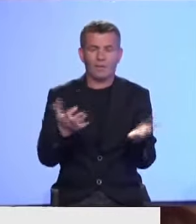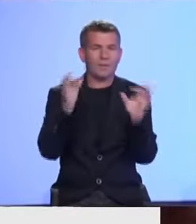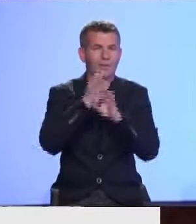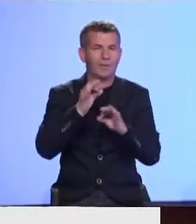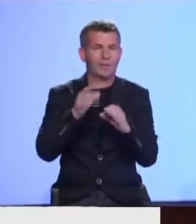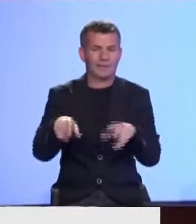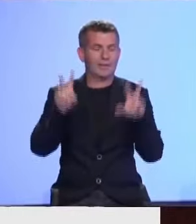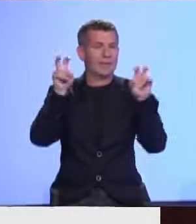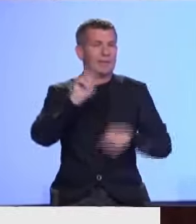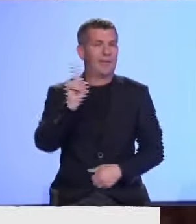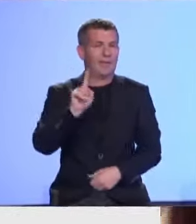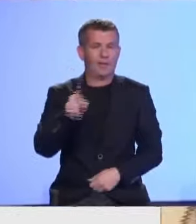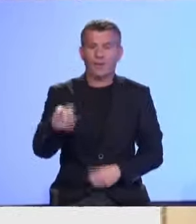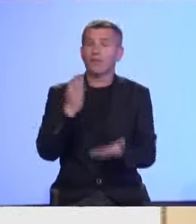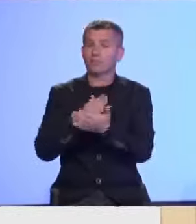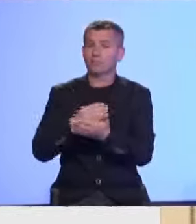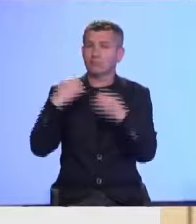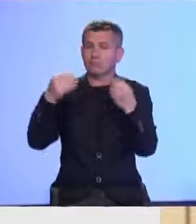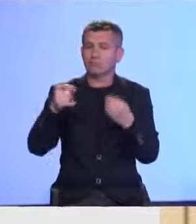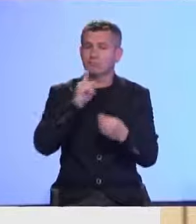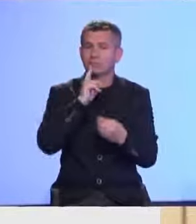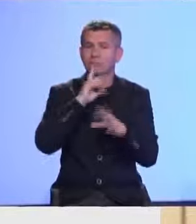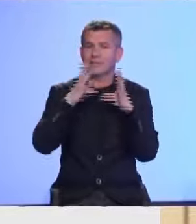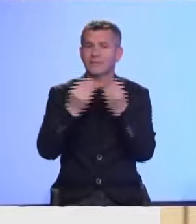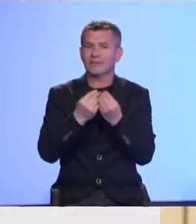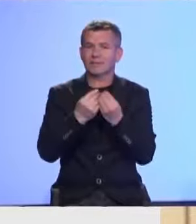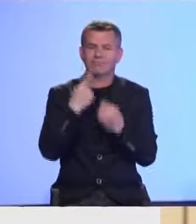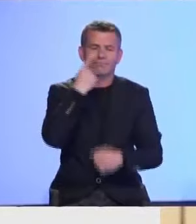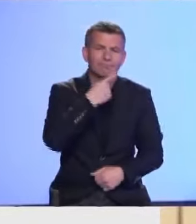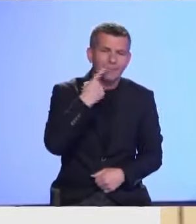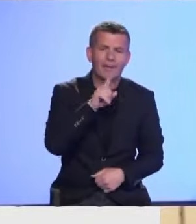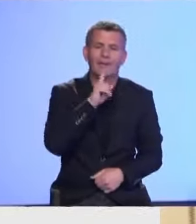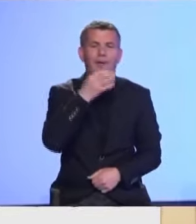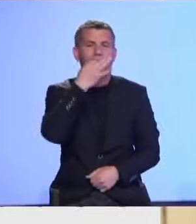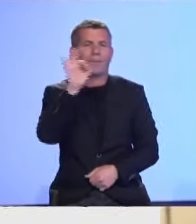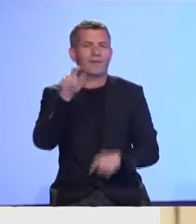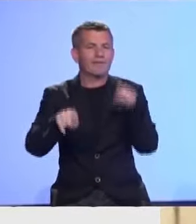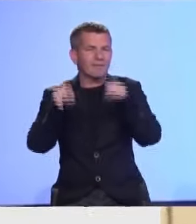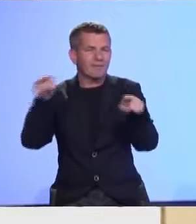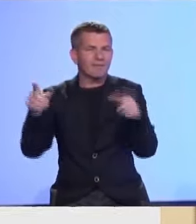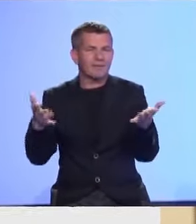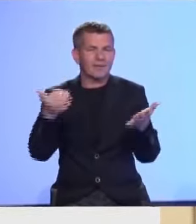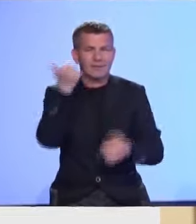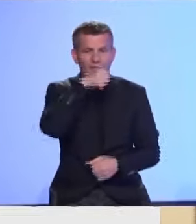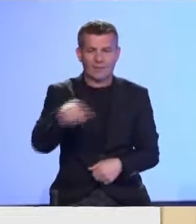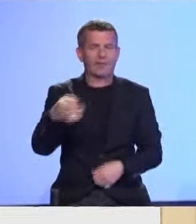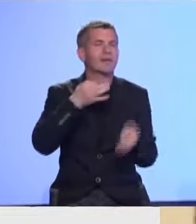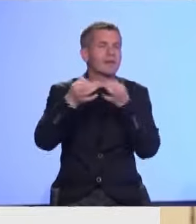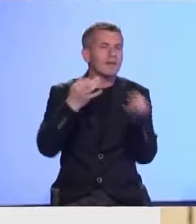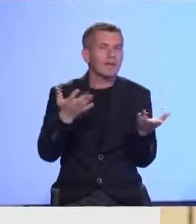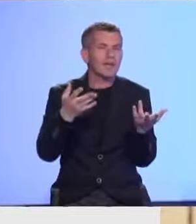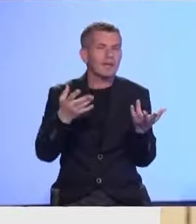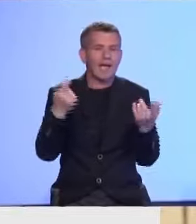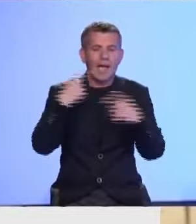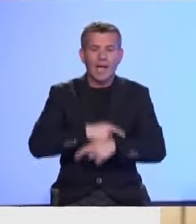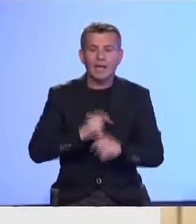ajo. Tim është që i ka thonë, i ki bust, si ki matë mira se kjo. Pse se pëtët për qatë ankes